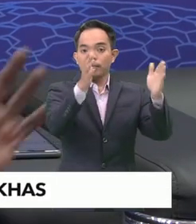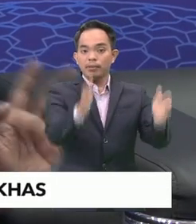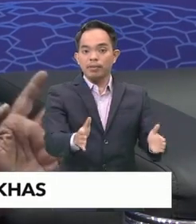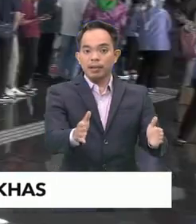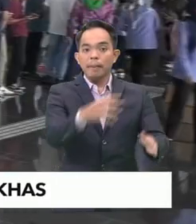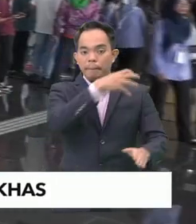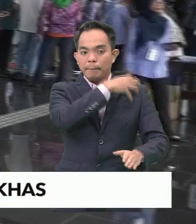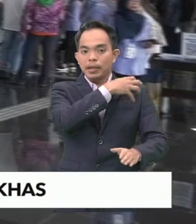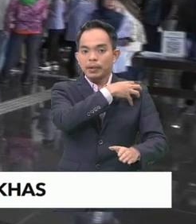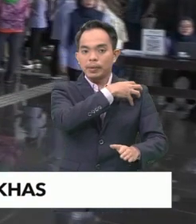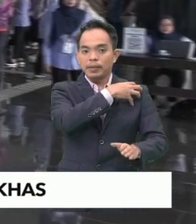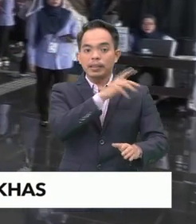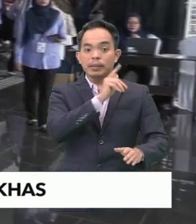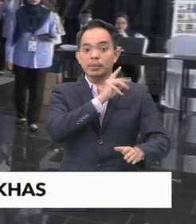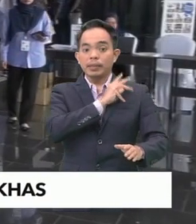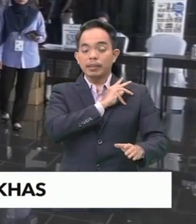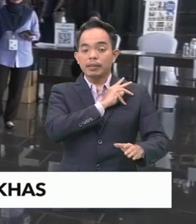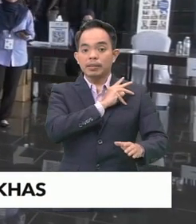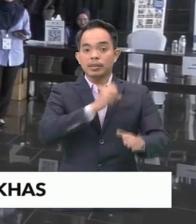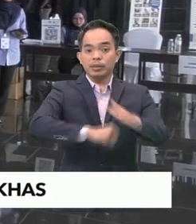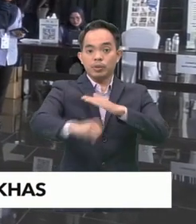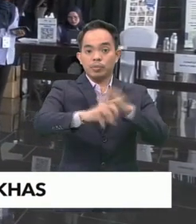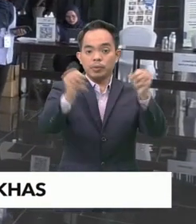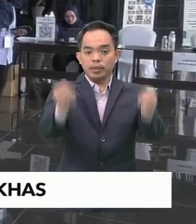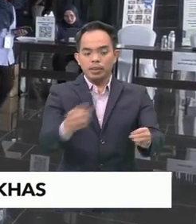pegal-pegawai Kementerian semua manusia dan